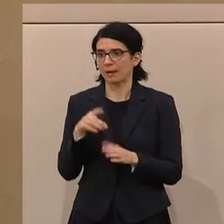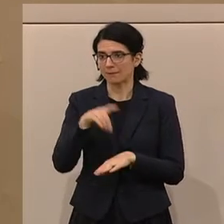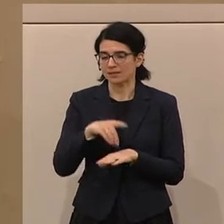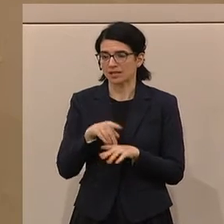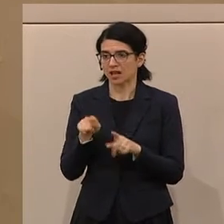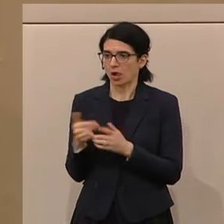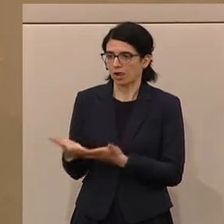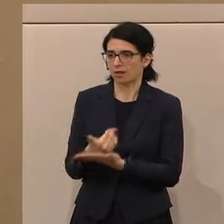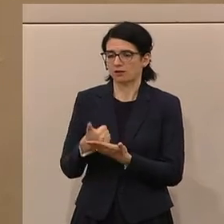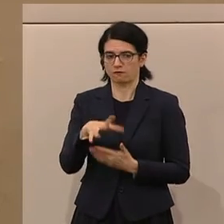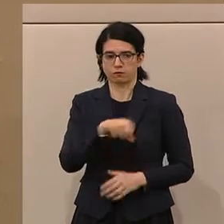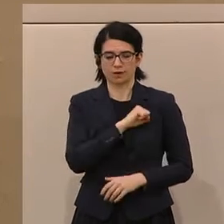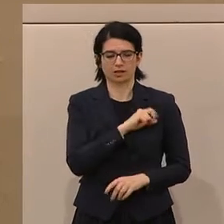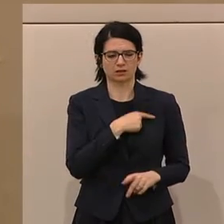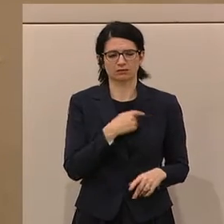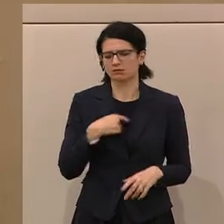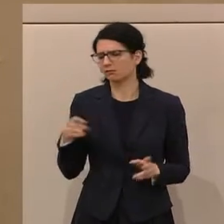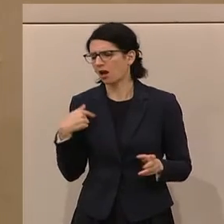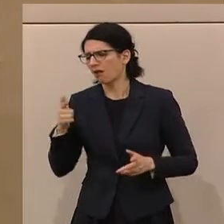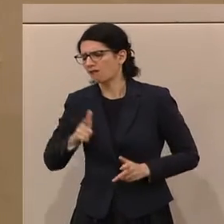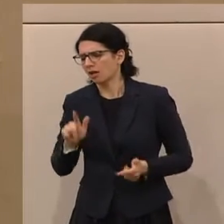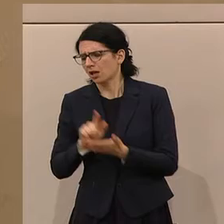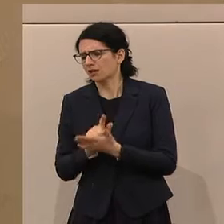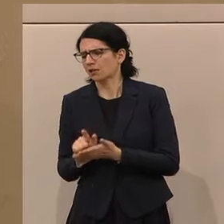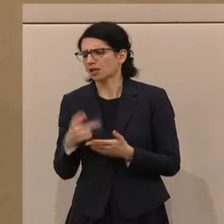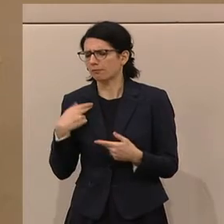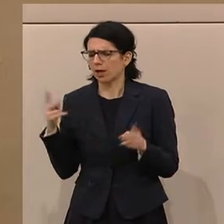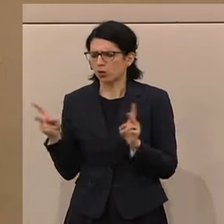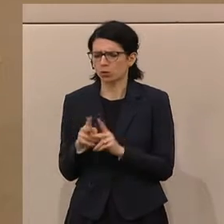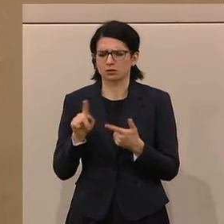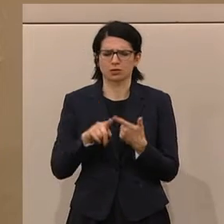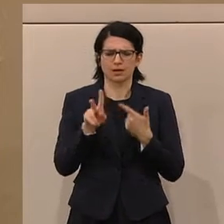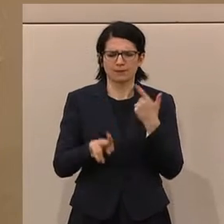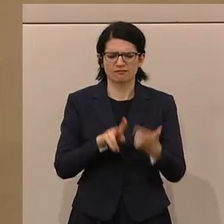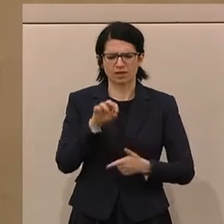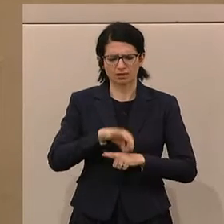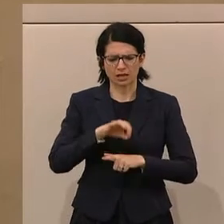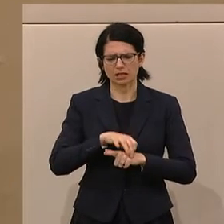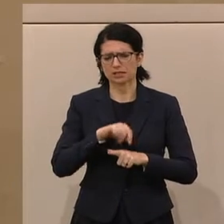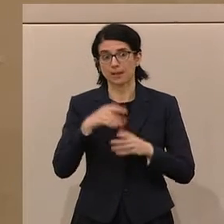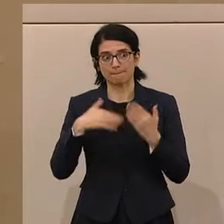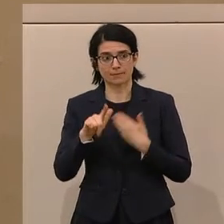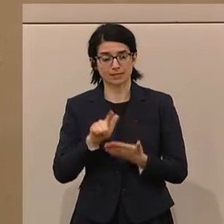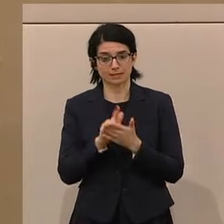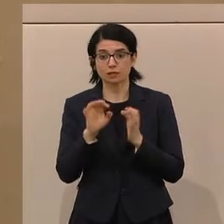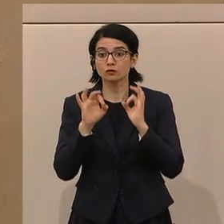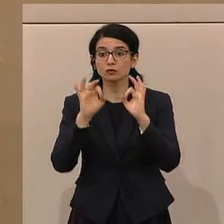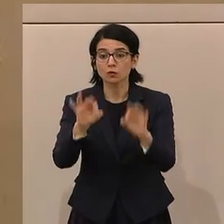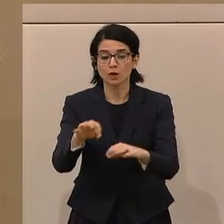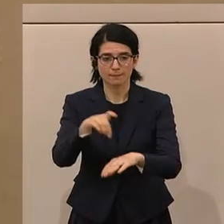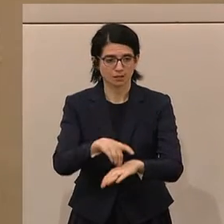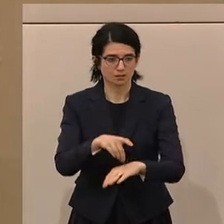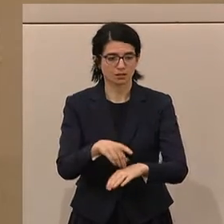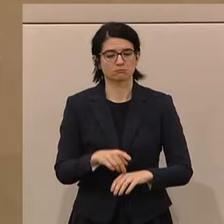davon einen Nutzen haben. Kürzere Wartezeiten, dass die medizinische Versorgung besser wird, dass Pflege und Ärztinnen und Ärzte, dass die mehr Zeit auch für die Patientinnen und Patienten